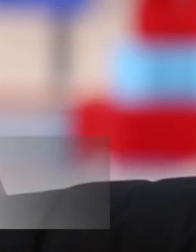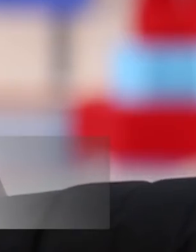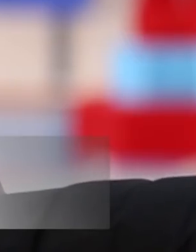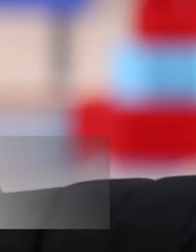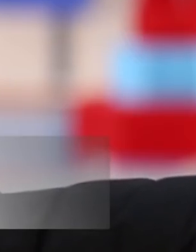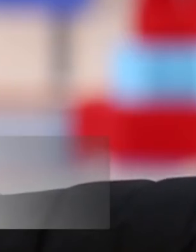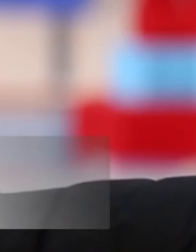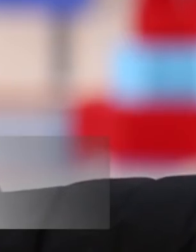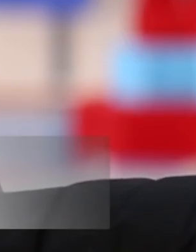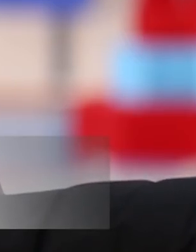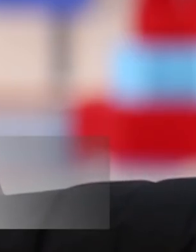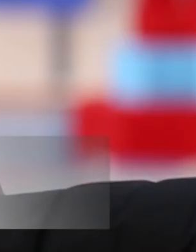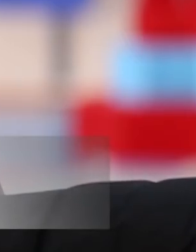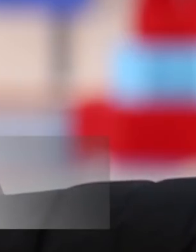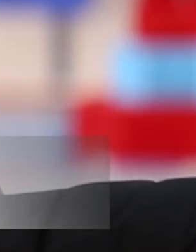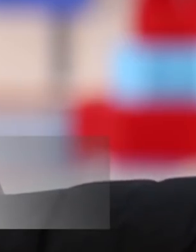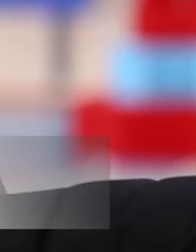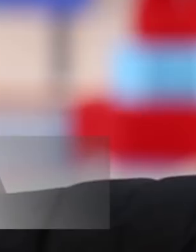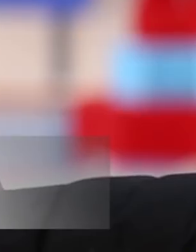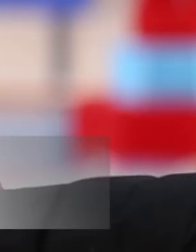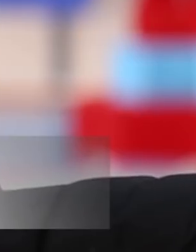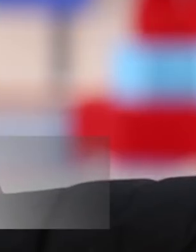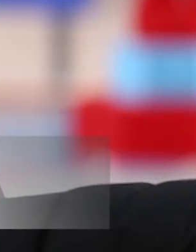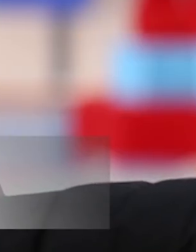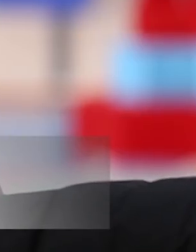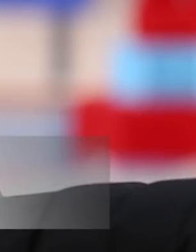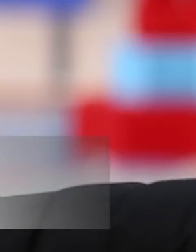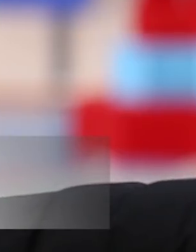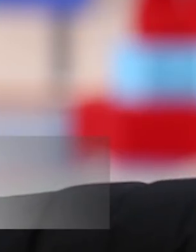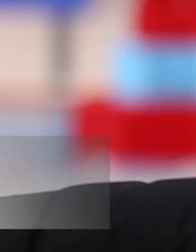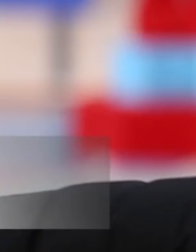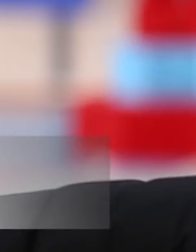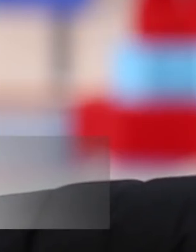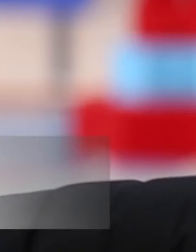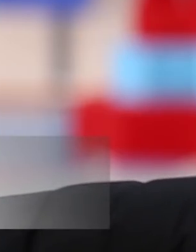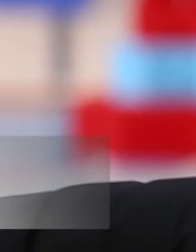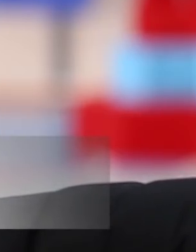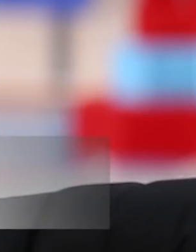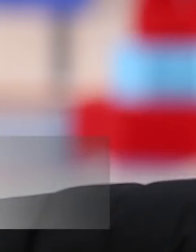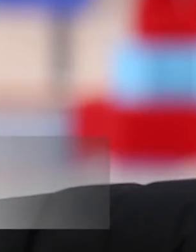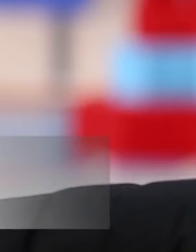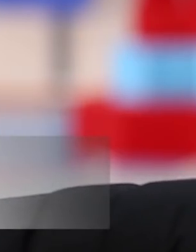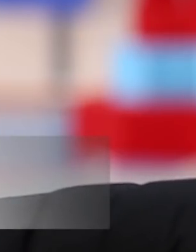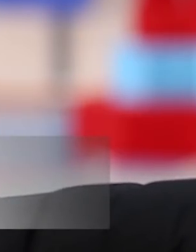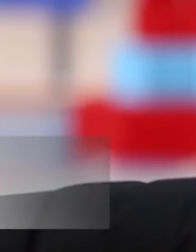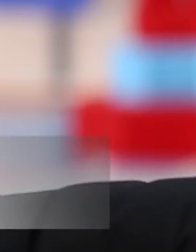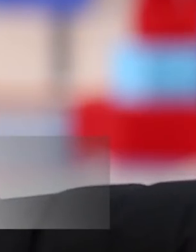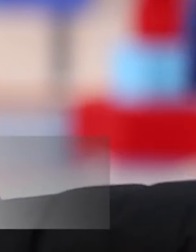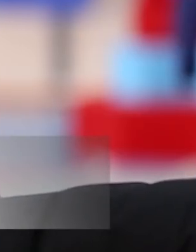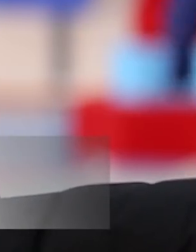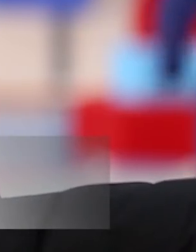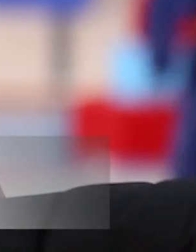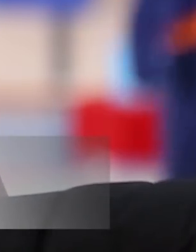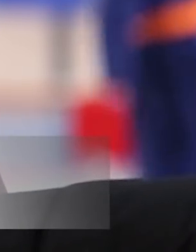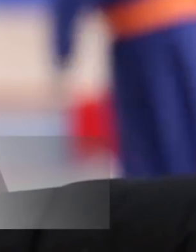энэ одоо боломжийг бол нээлттэй болгоно гэж ингэж бодож байгаа. За манай Эрдэнэ өрөөсөн бол бас түүхэндээ олон сайхан спортын